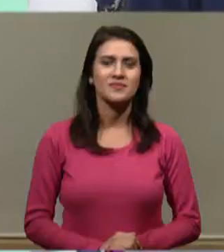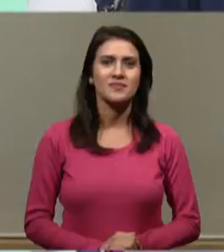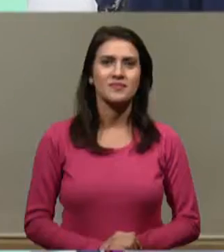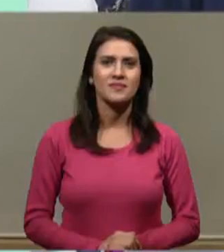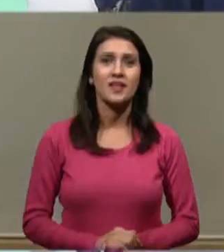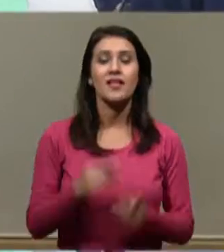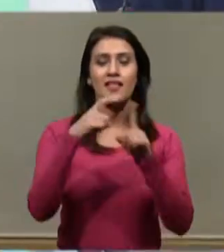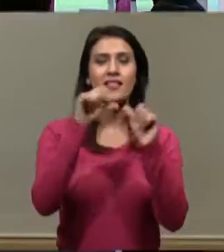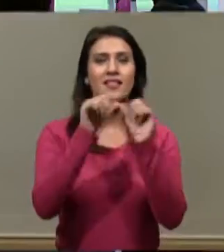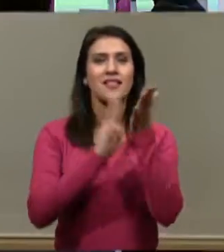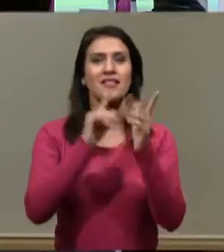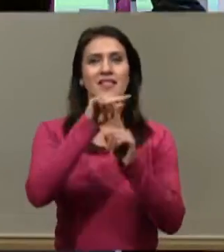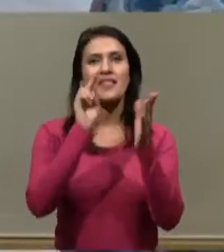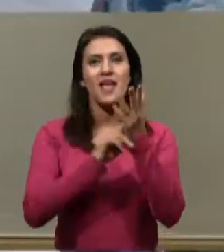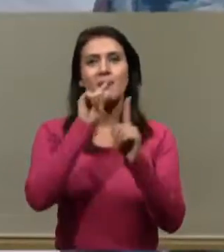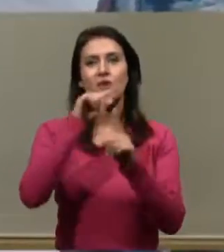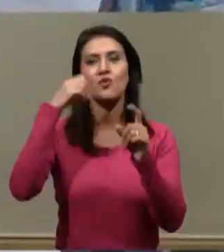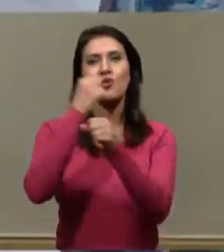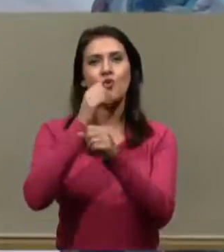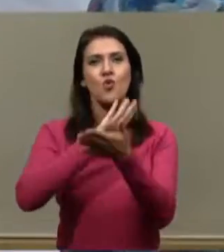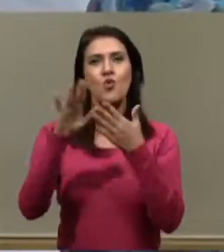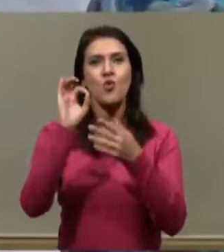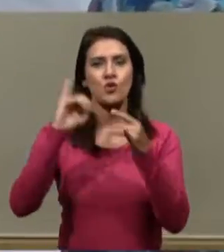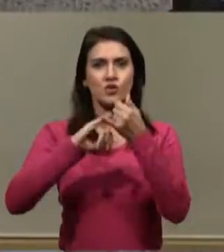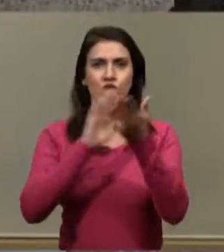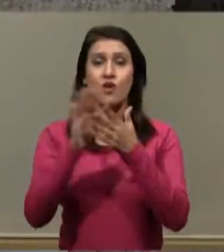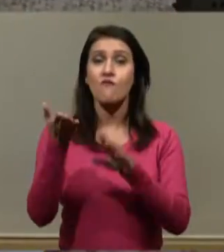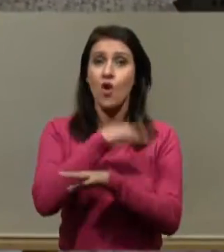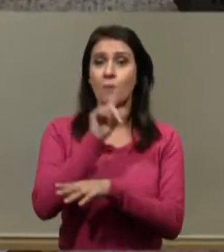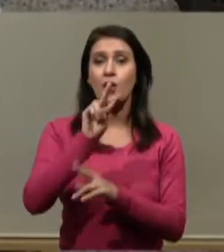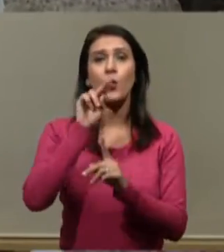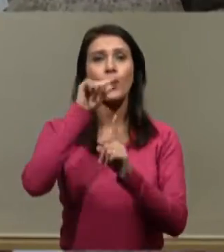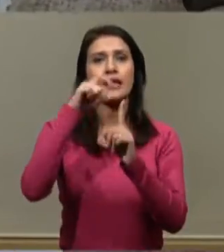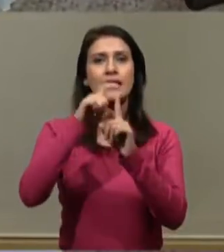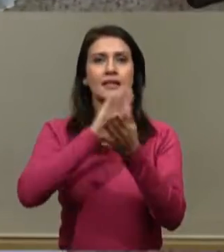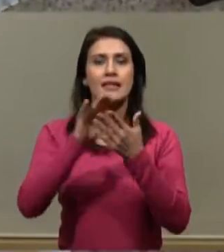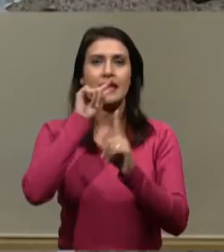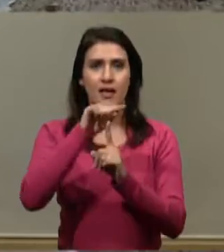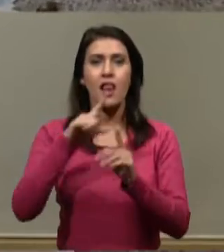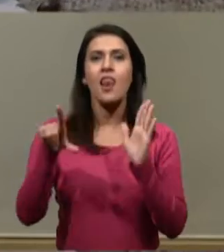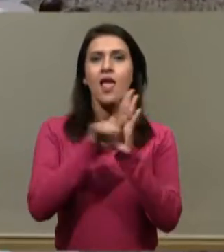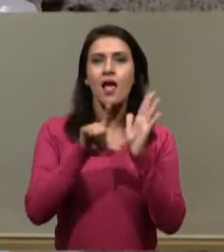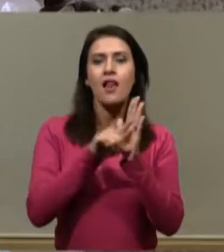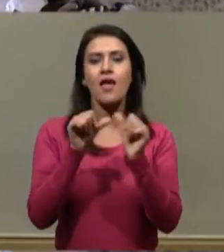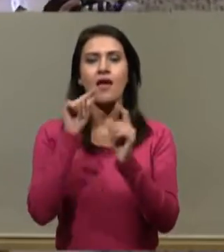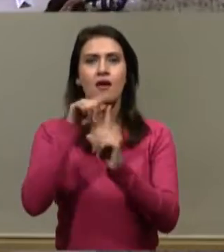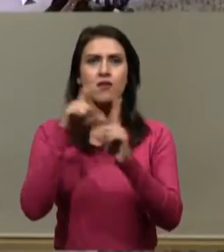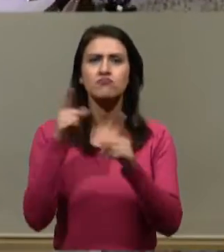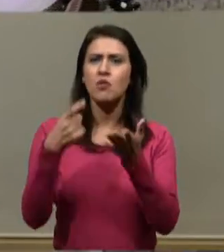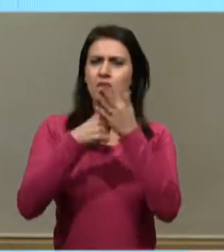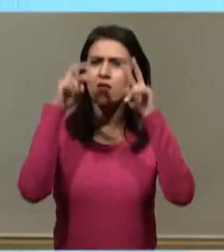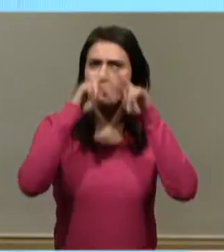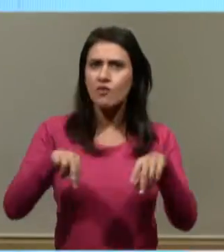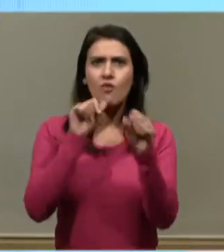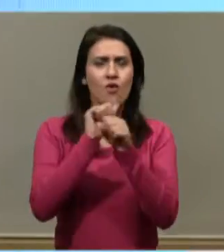दामिनी घोष हमारे साथ मौजूद हैं, विधि लीगल एड से जुड़ी हुई हैं। रिसर्च बहुत की है इस वर्क के लिए आप लोगों